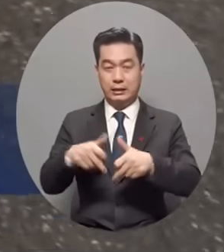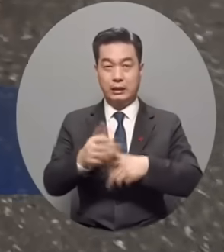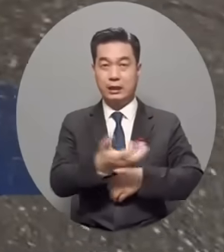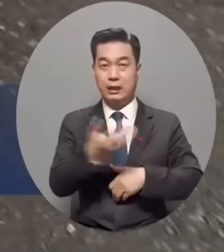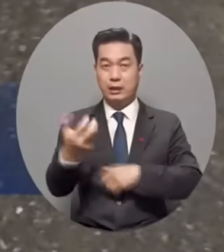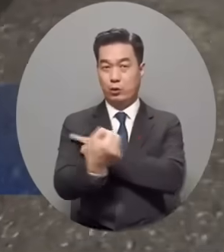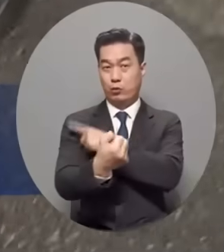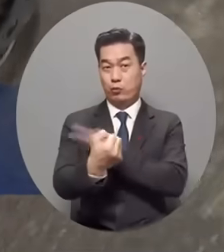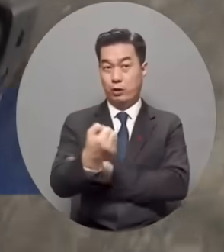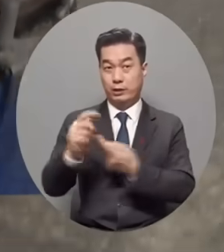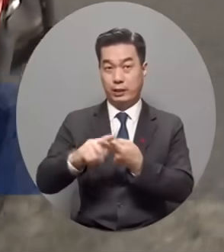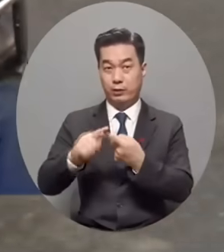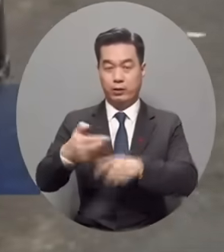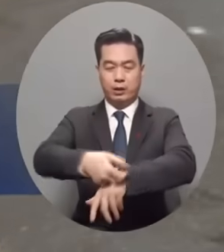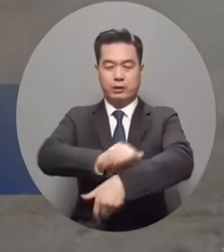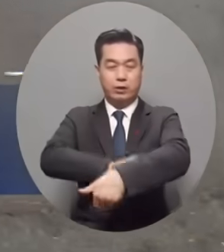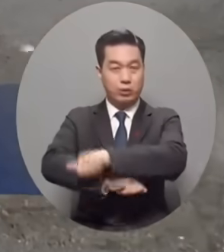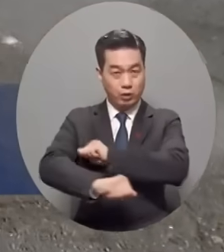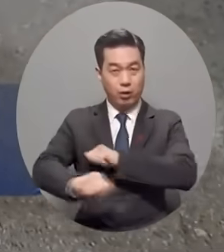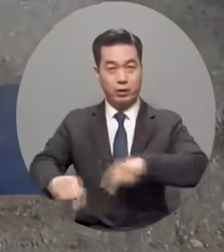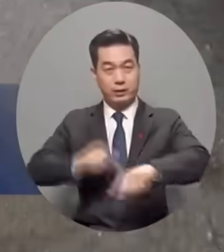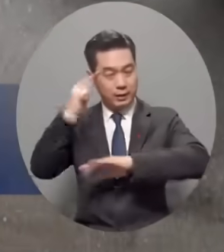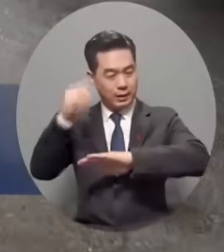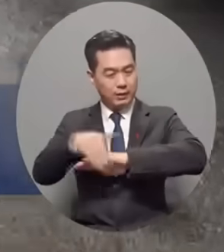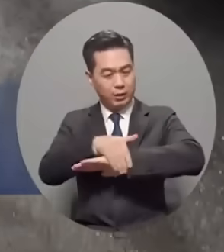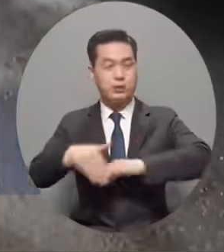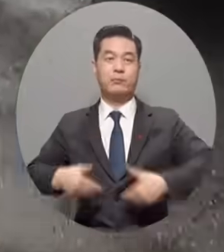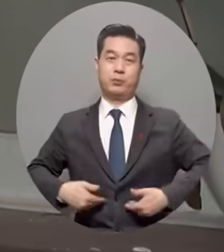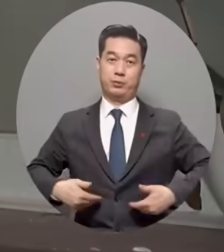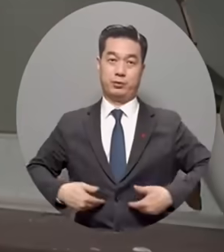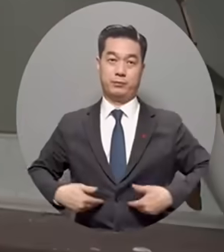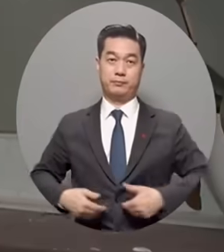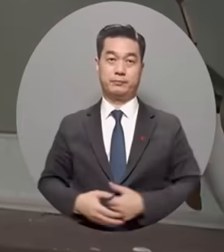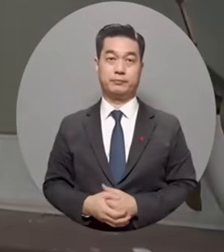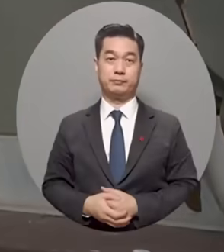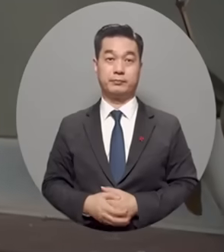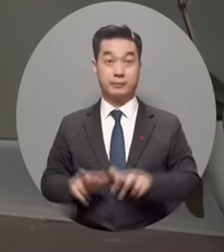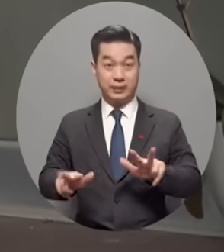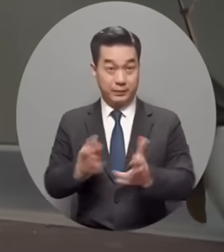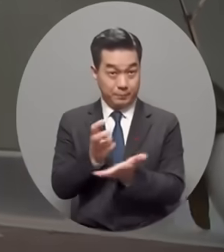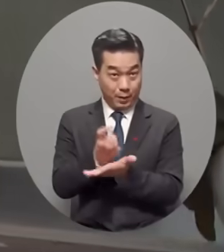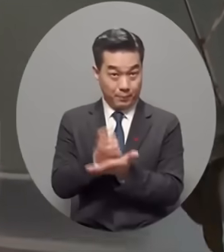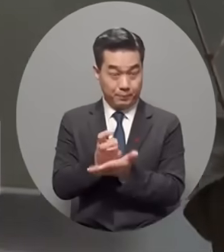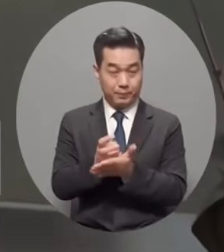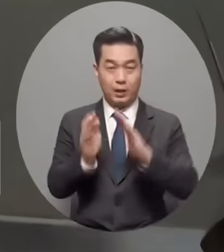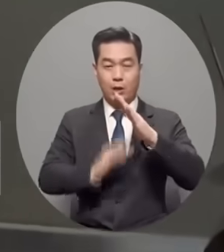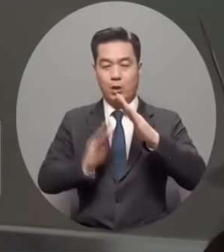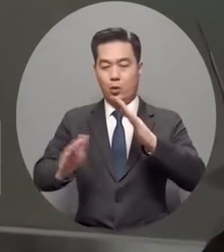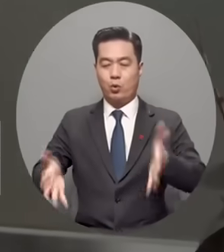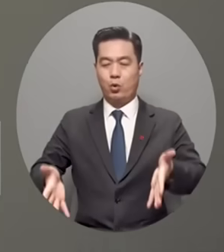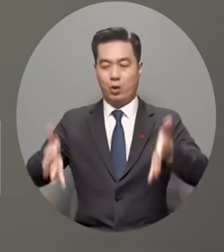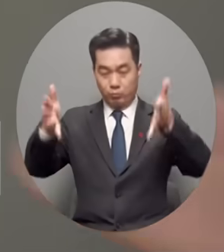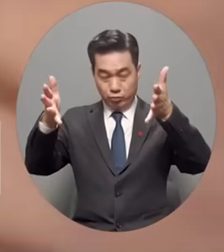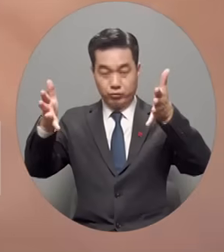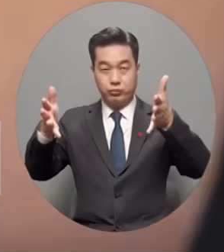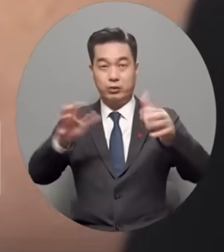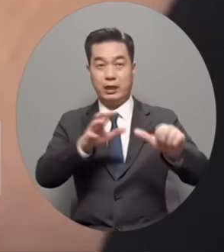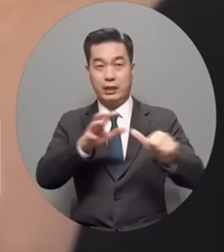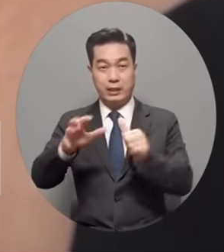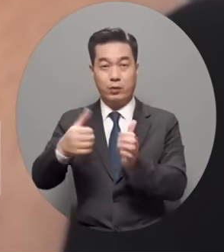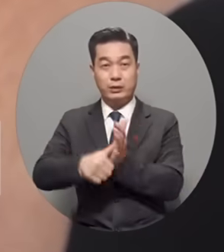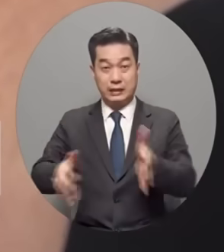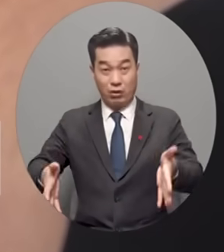부분들에 대해서 좀 더 적극적인 정책이 펼쳐져야 된다. 현행법상 공공건물과 공중이용시설은